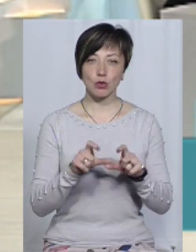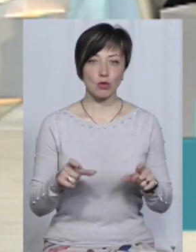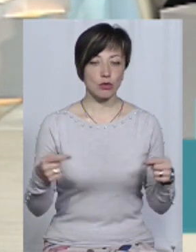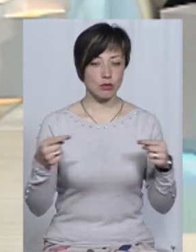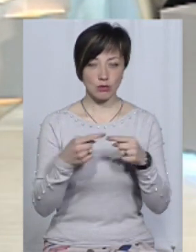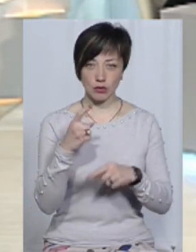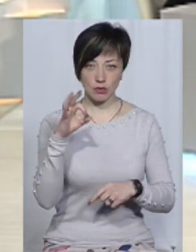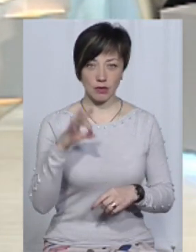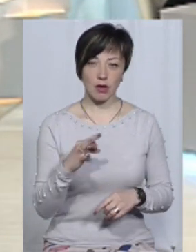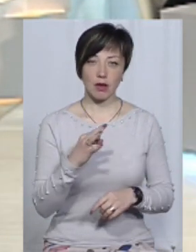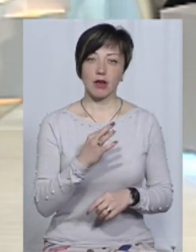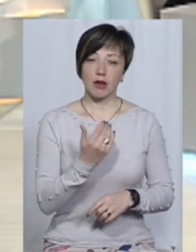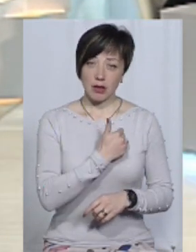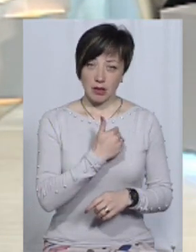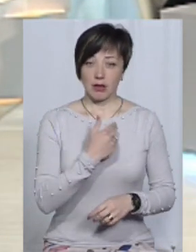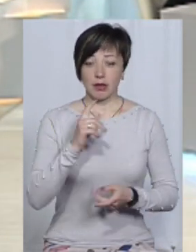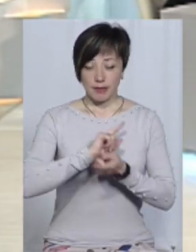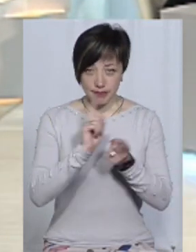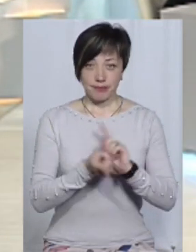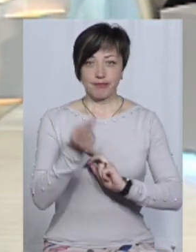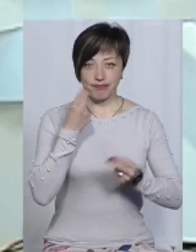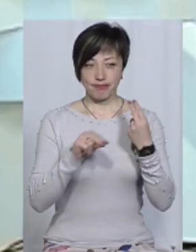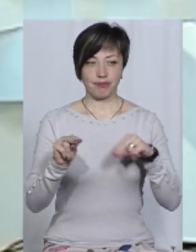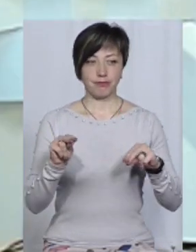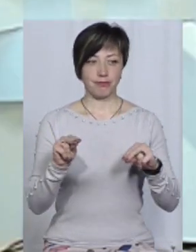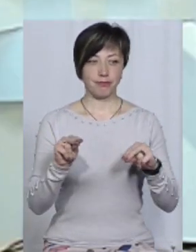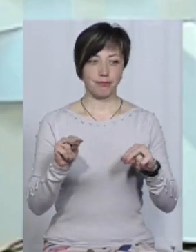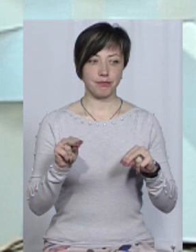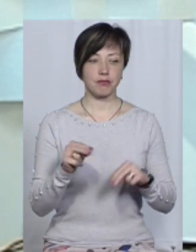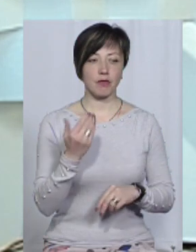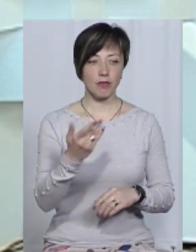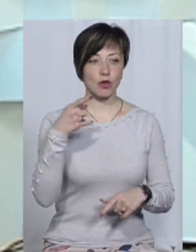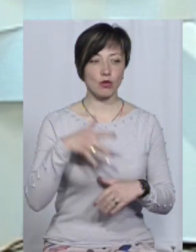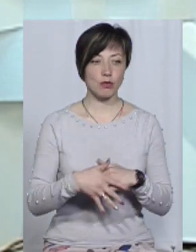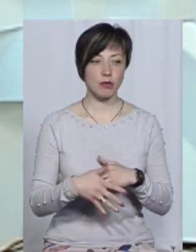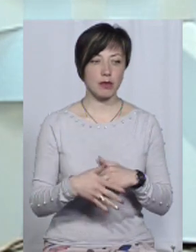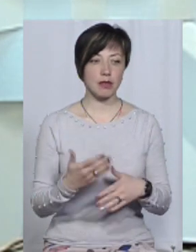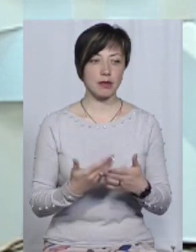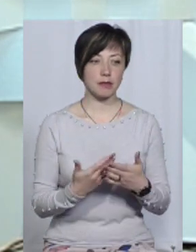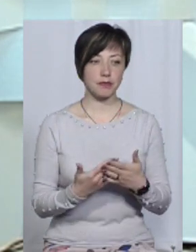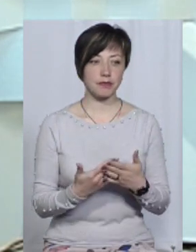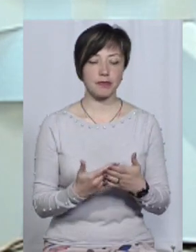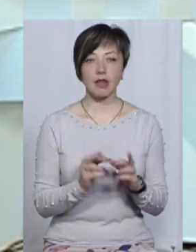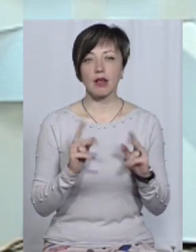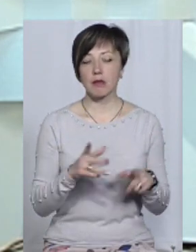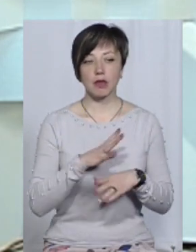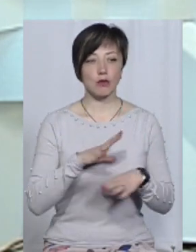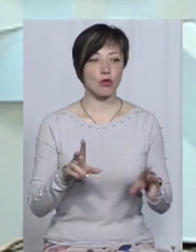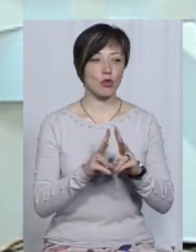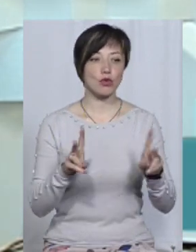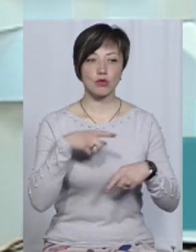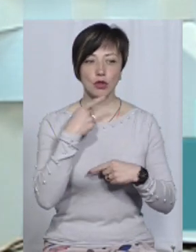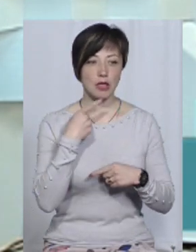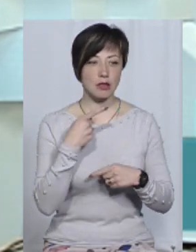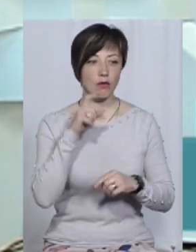однозначно бажає стати кращим. От, тому що, ви розумієте, от, ну, як би не було, хто б що не